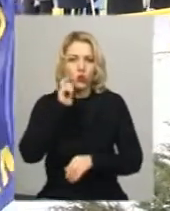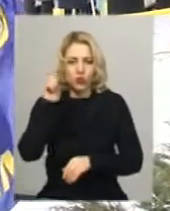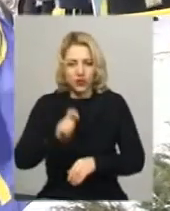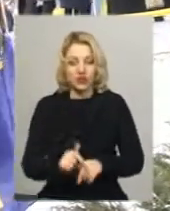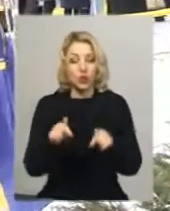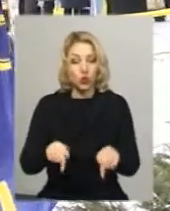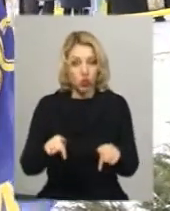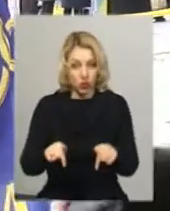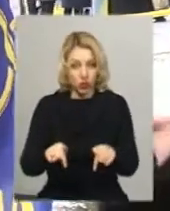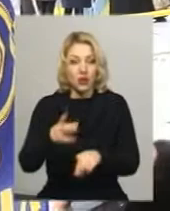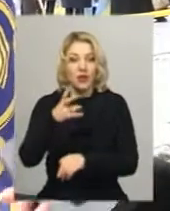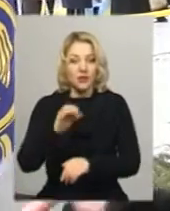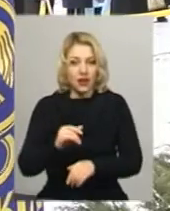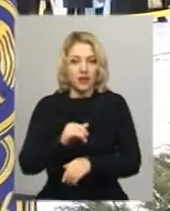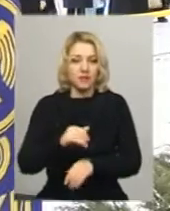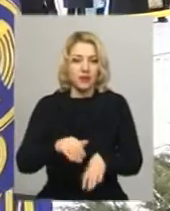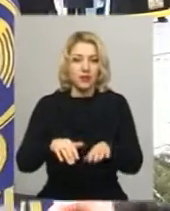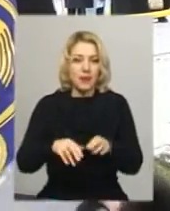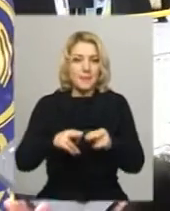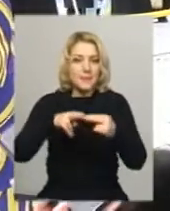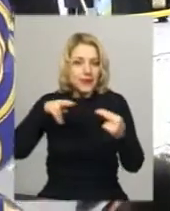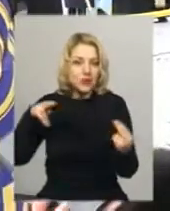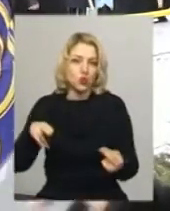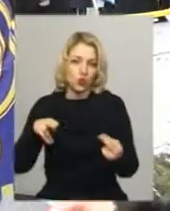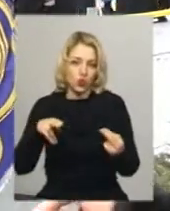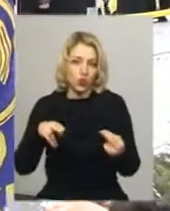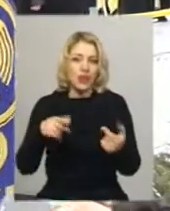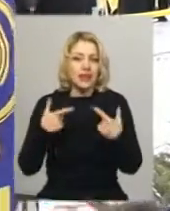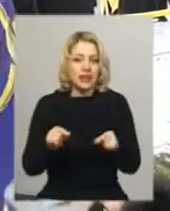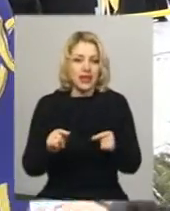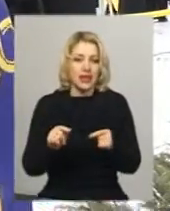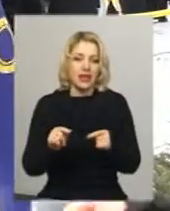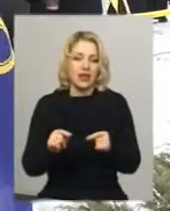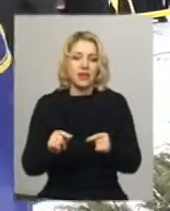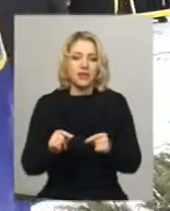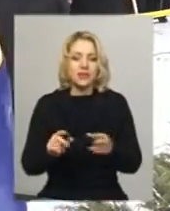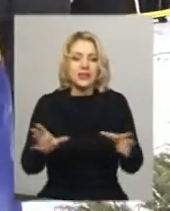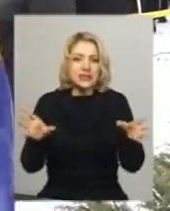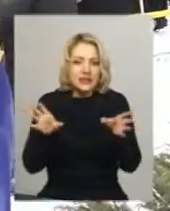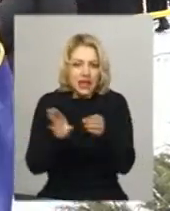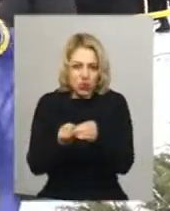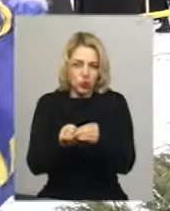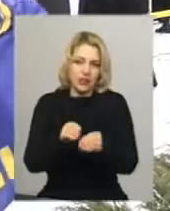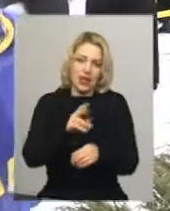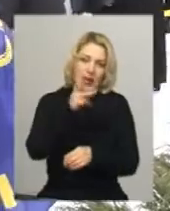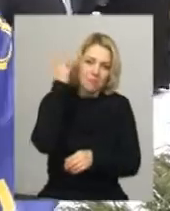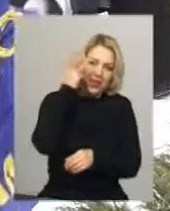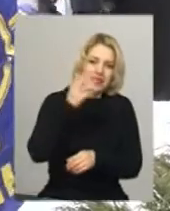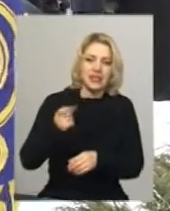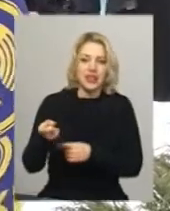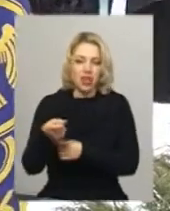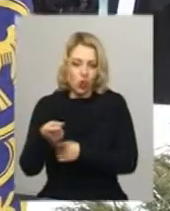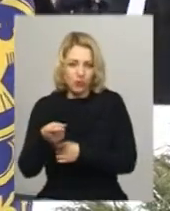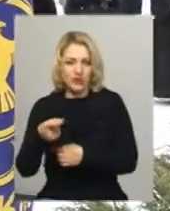тут якраз на містку, де який єднає Хмельницьку і Тернопільську область, був встановлений рекорд України.